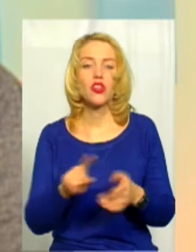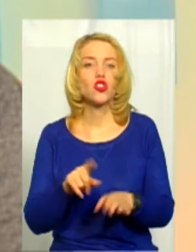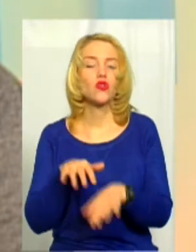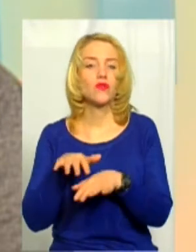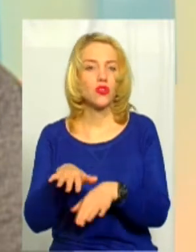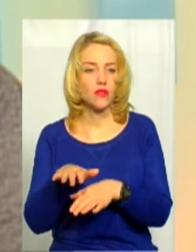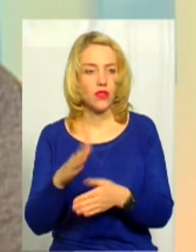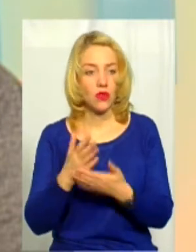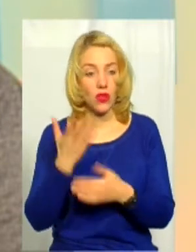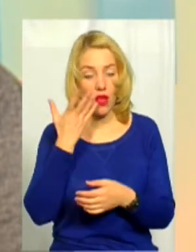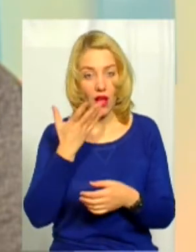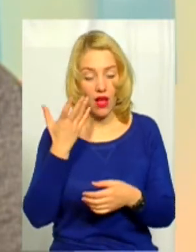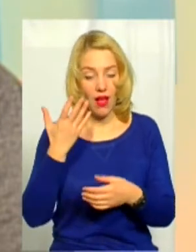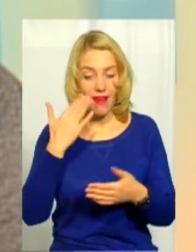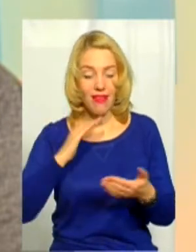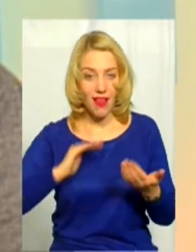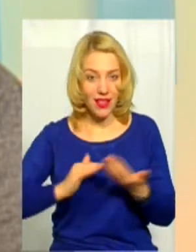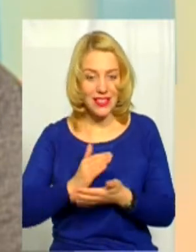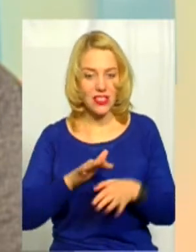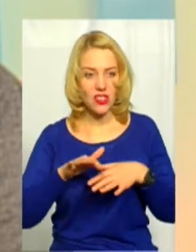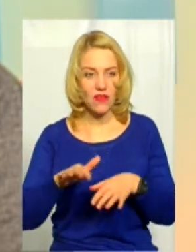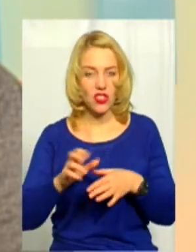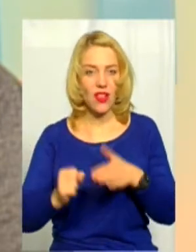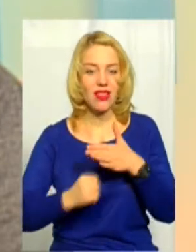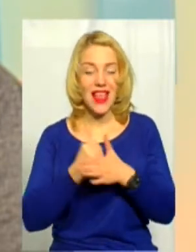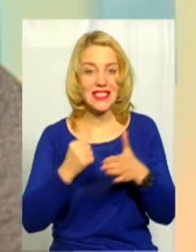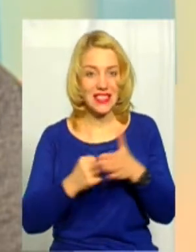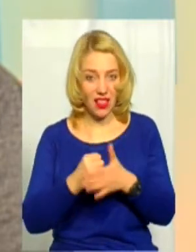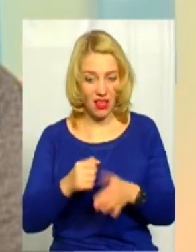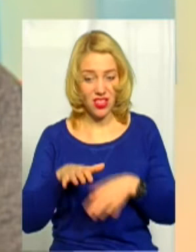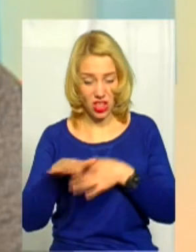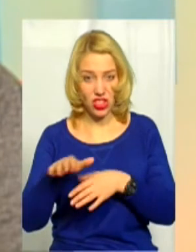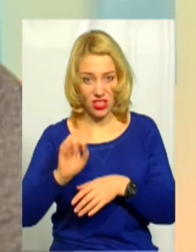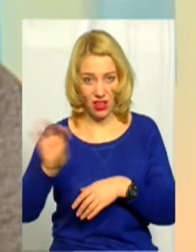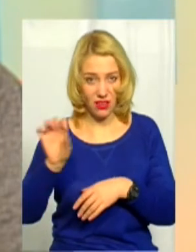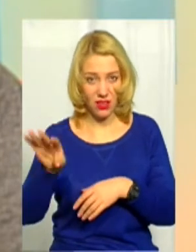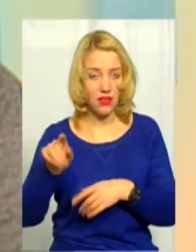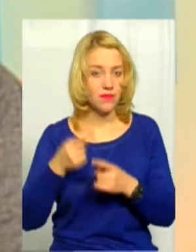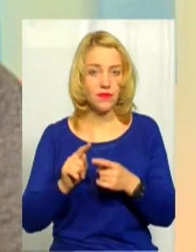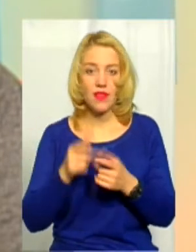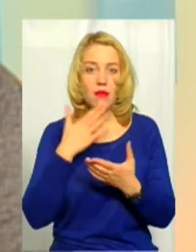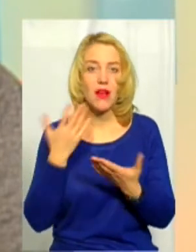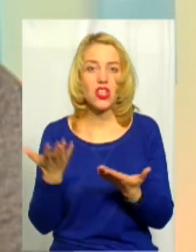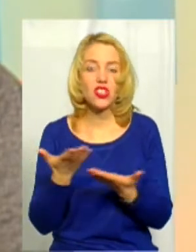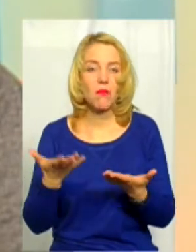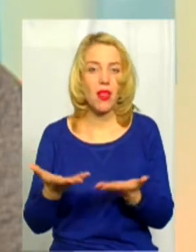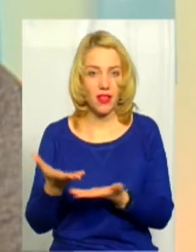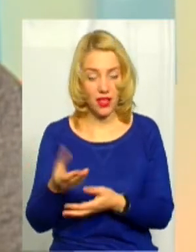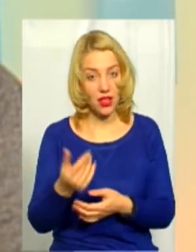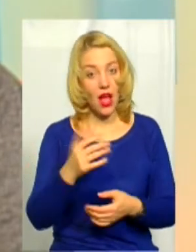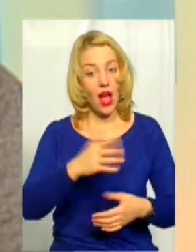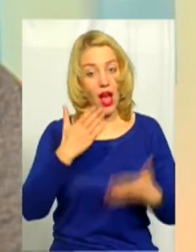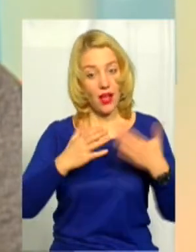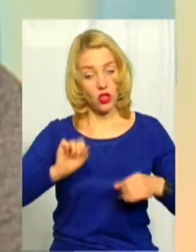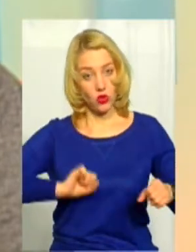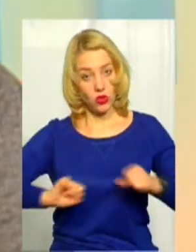Коли хороша якісна швачка відшиває на склад, відповідно, їй не буде звідки заплатити цю суму. Коли менеджмент бізнесу, керівник бізнесу,